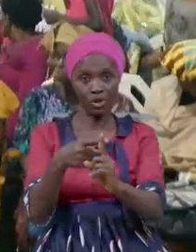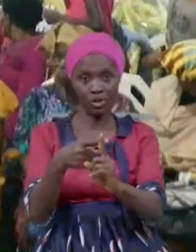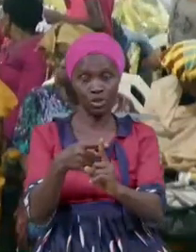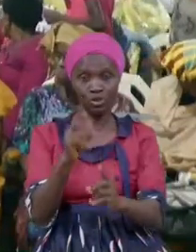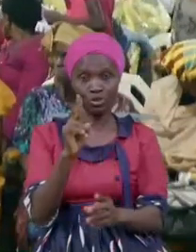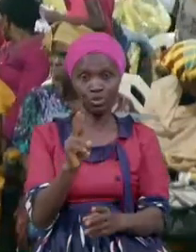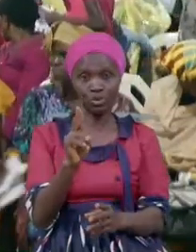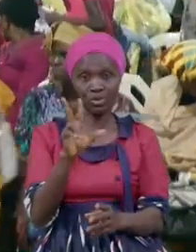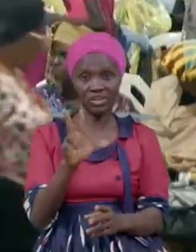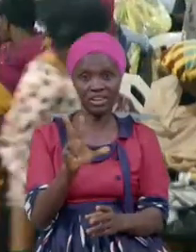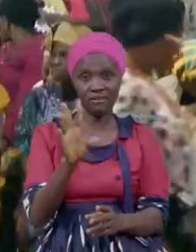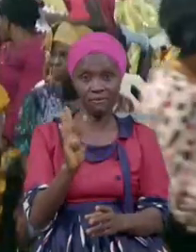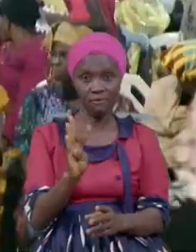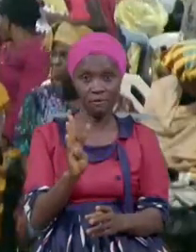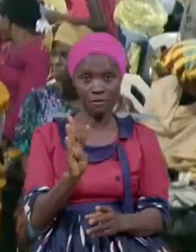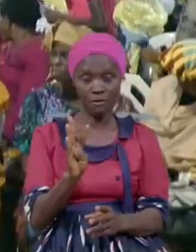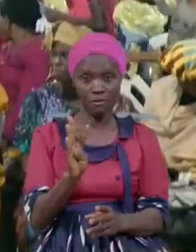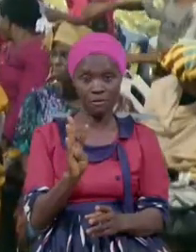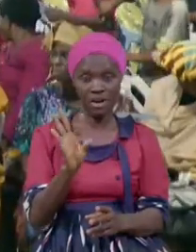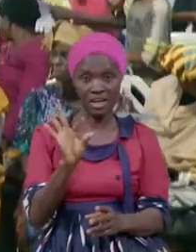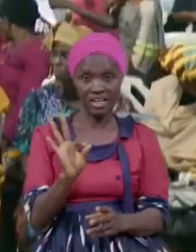Plus 234,